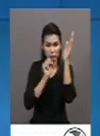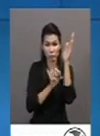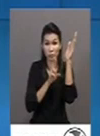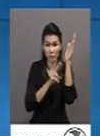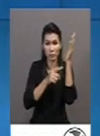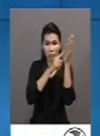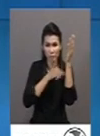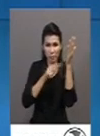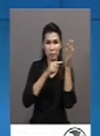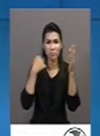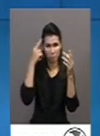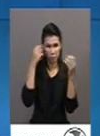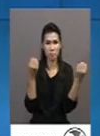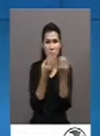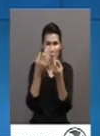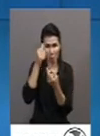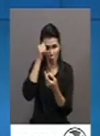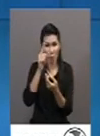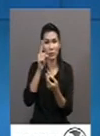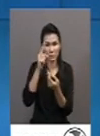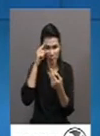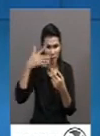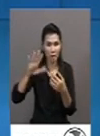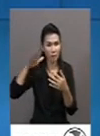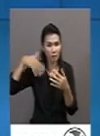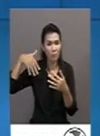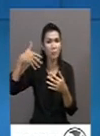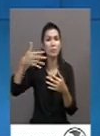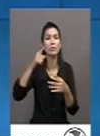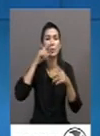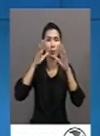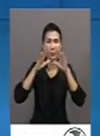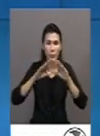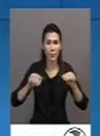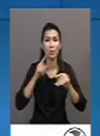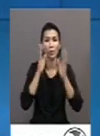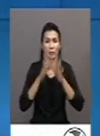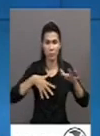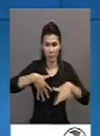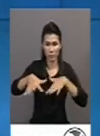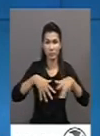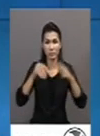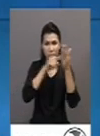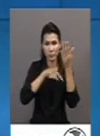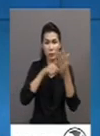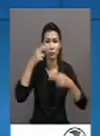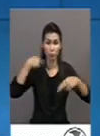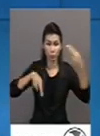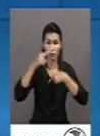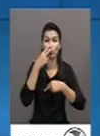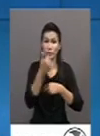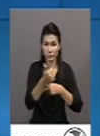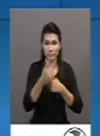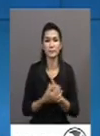านีโดยจะมีผลกระทบอีก1วันนะครับหลังจากนั้นก็จะมีสภาพอากาศที่เย็นลงขอให้ประชาชนในพื้นที่ดังกล่าวรักษาสุขภาพกันด้วยนะ